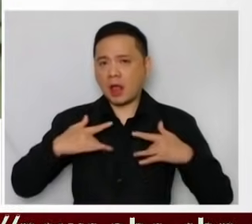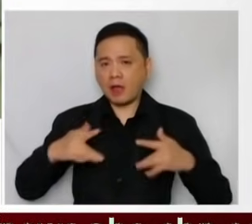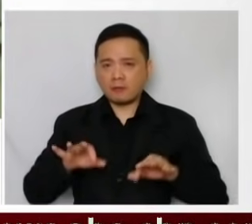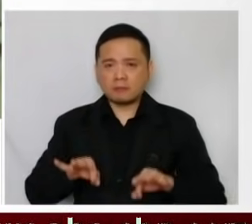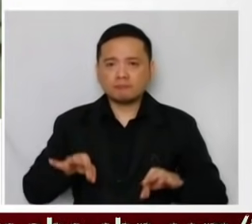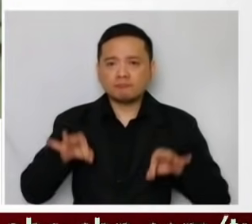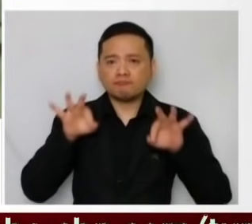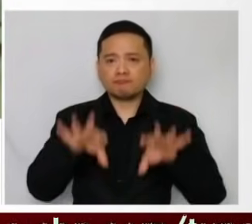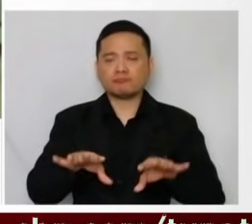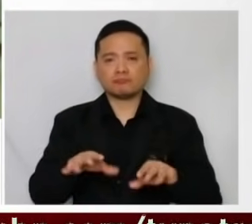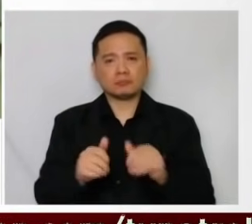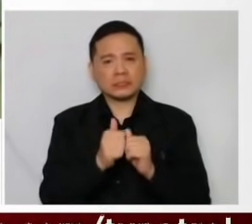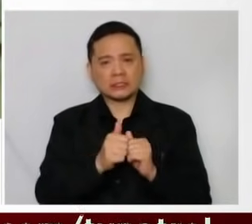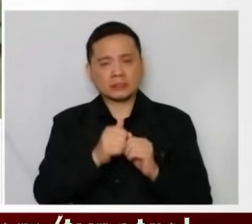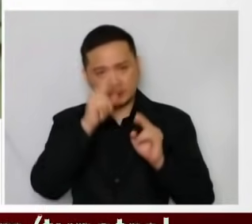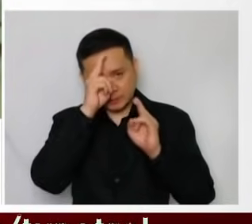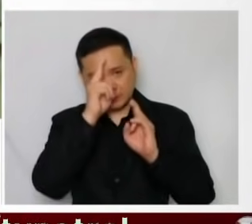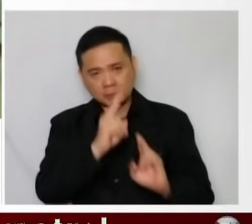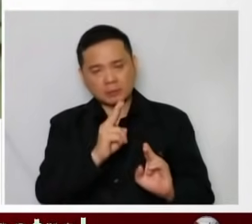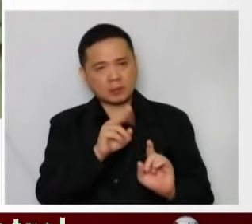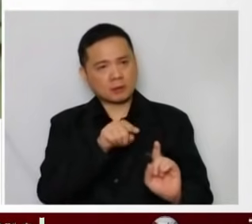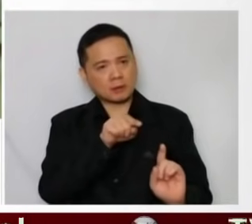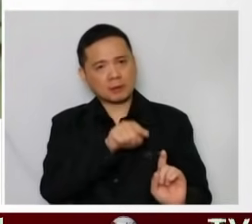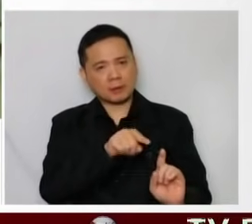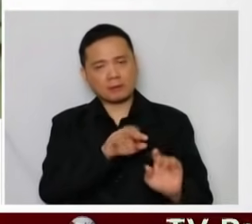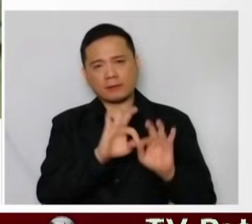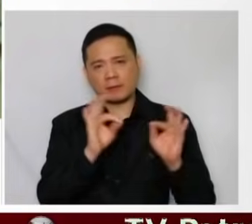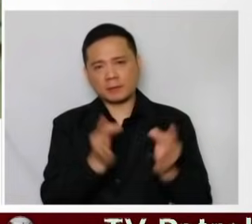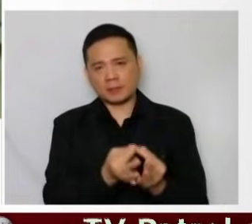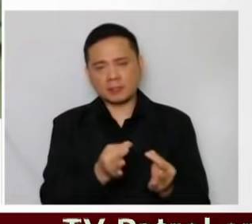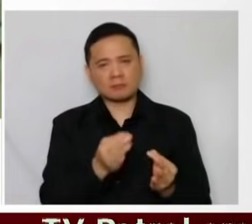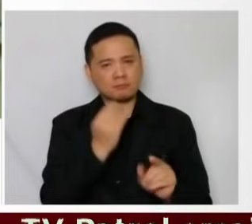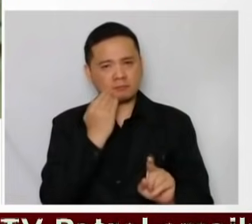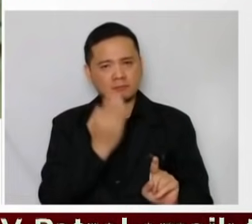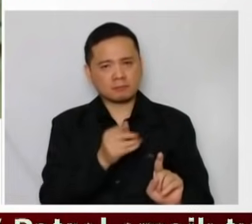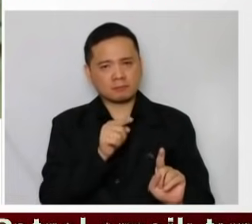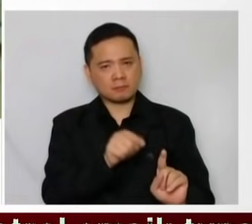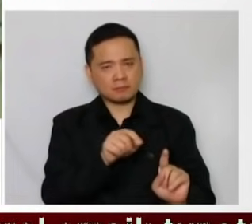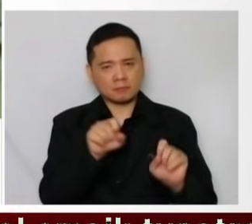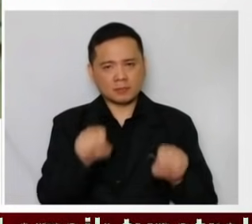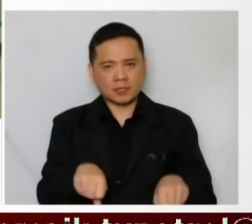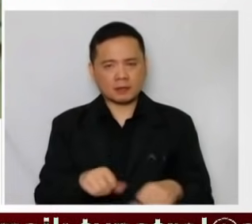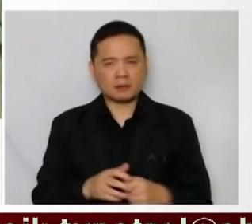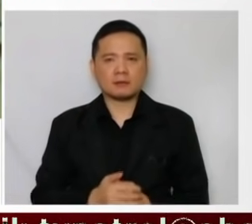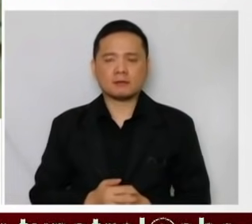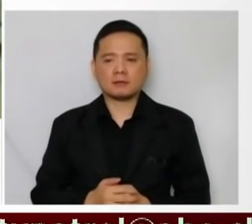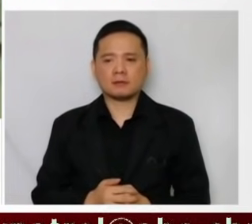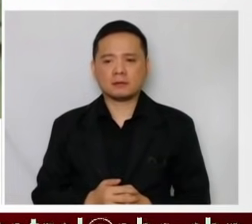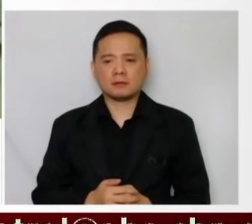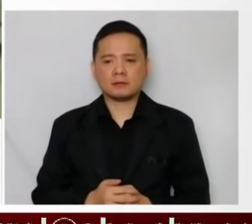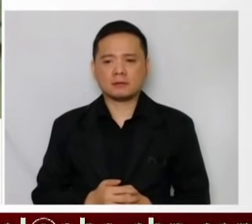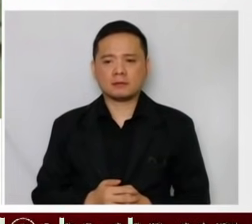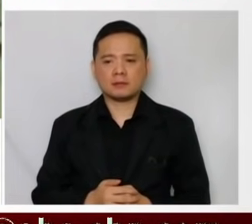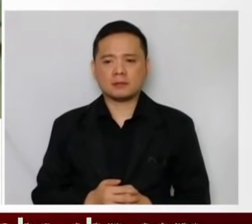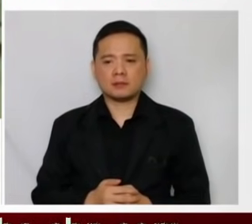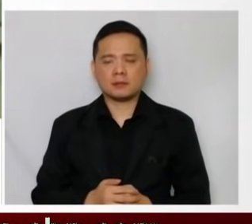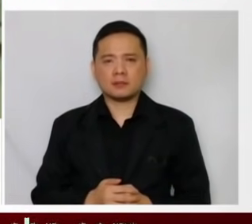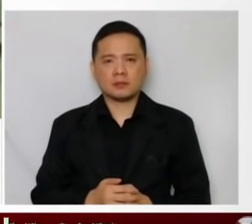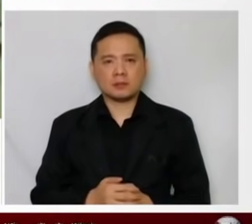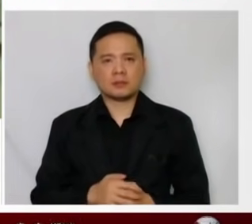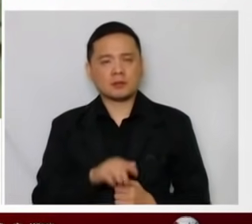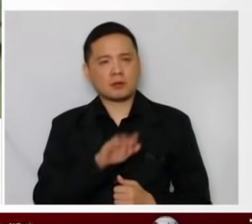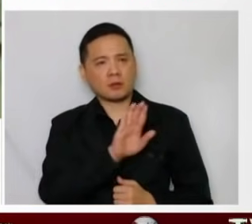alay natin sa kanila. Na kahit wala na sila dito ay siniguro ninyo na yung mga naiwan nila